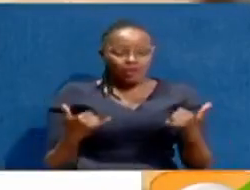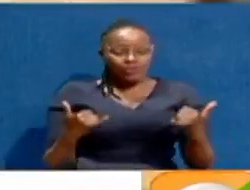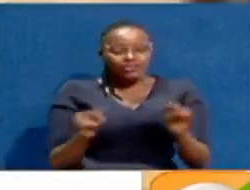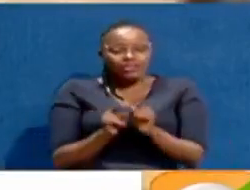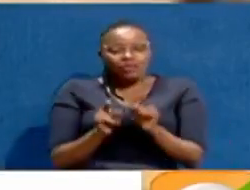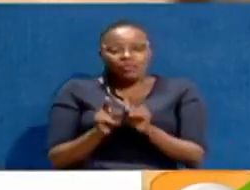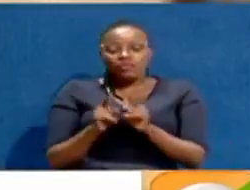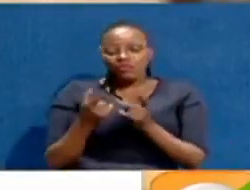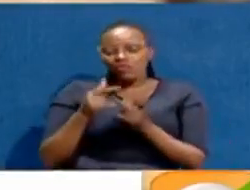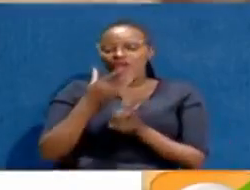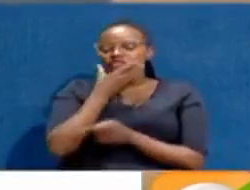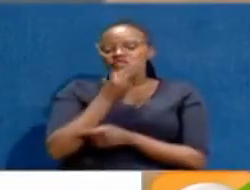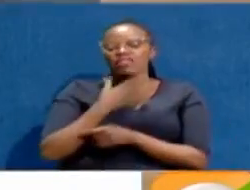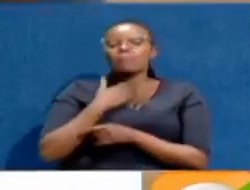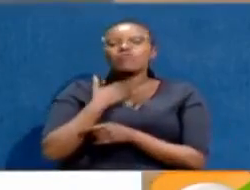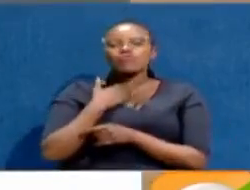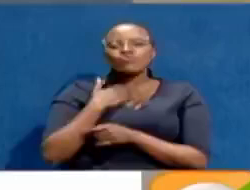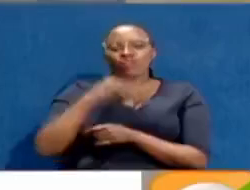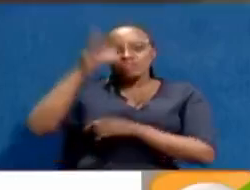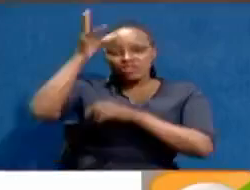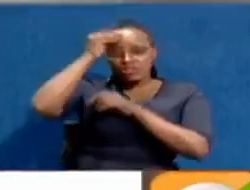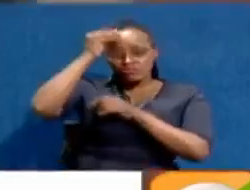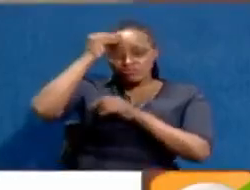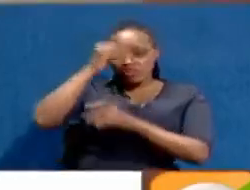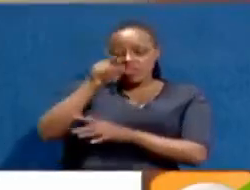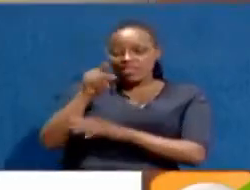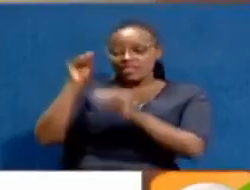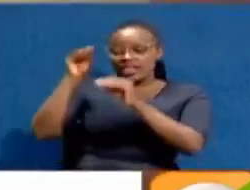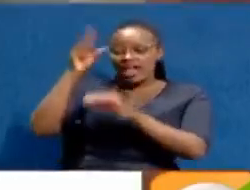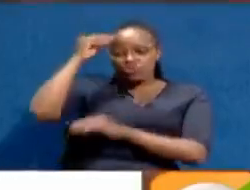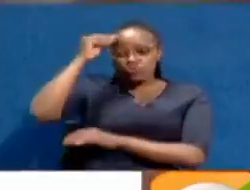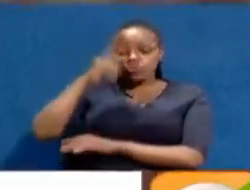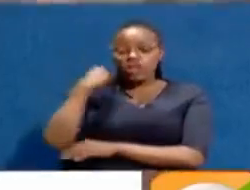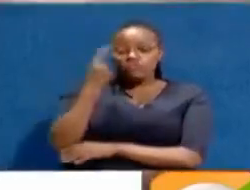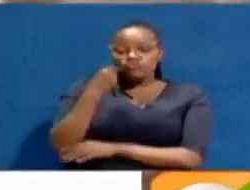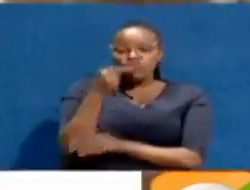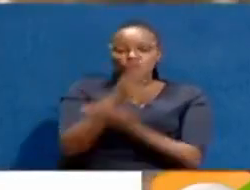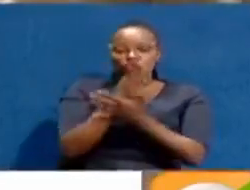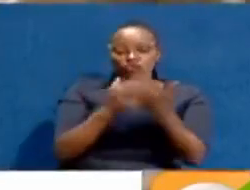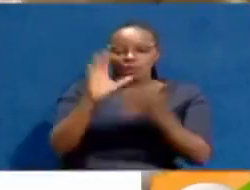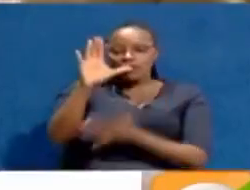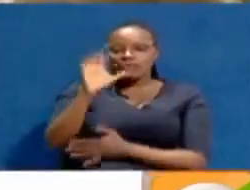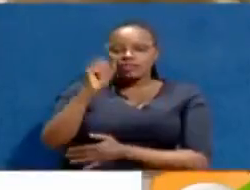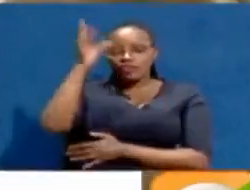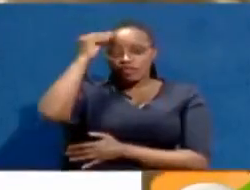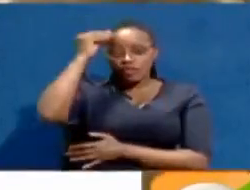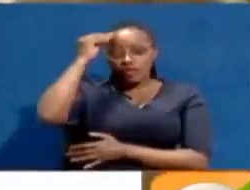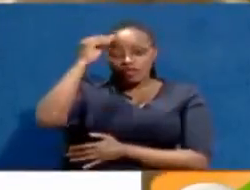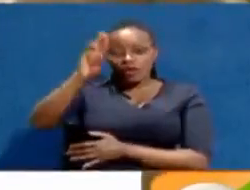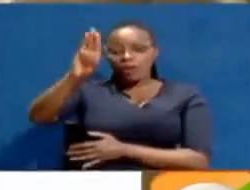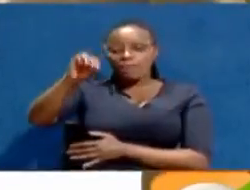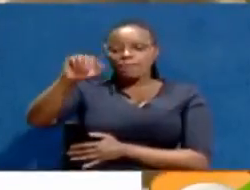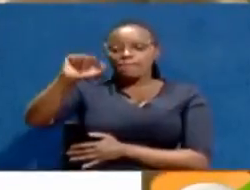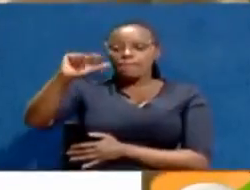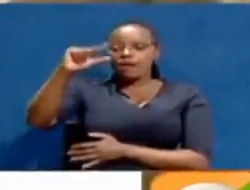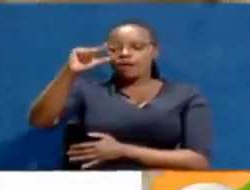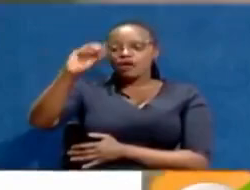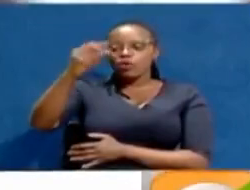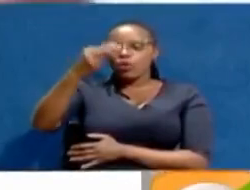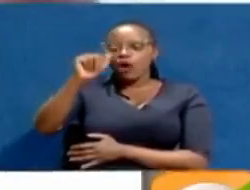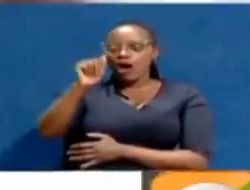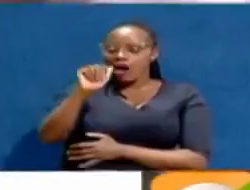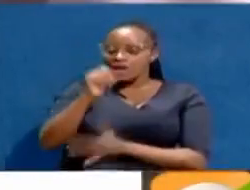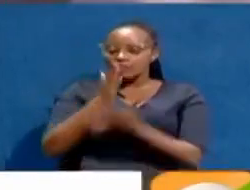wazazi wangu wanataka nisome. Mwanafunzi huyu ni mmoja wa wanafunzi ambao kulingana na waziri wa elimu Profesa George Magoha, baadhi